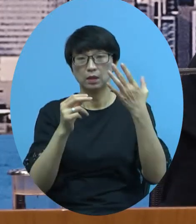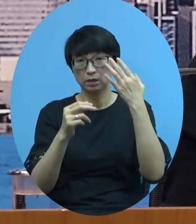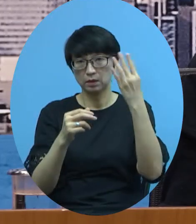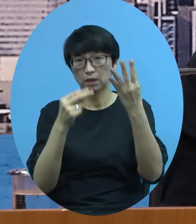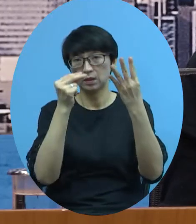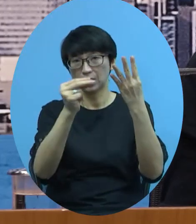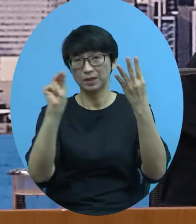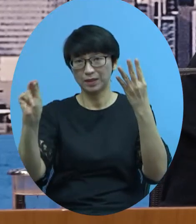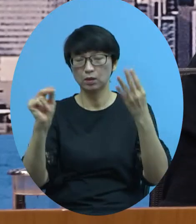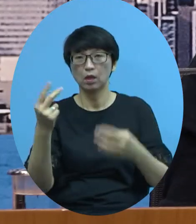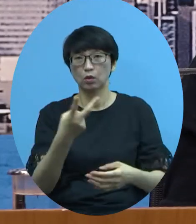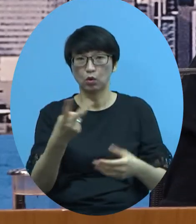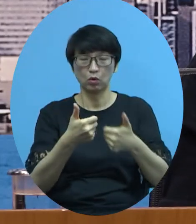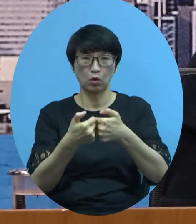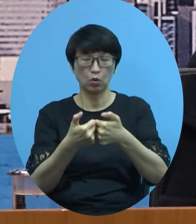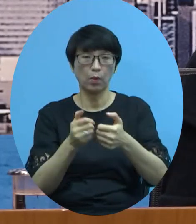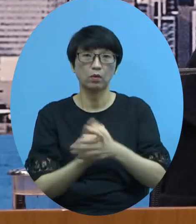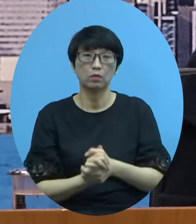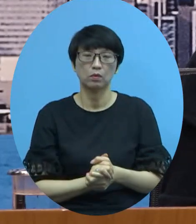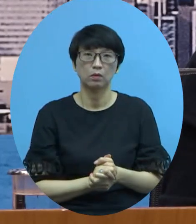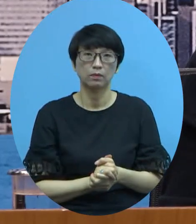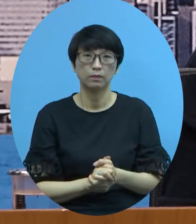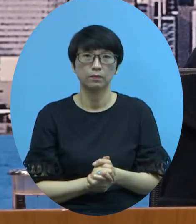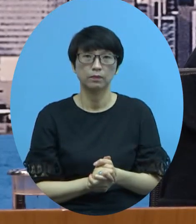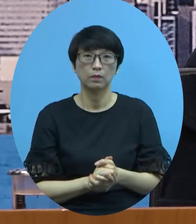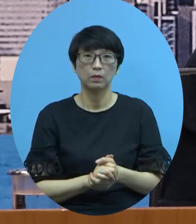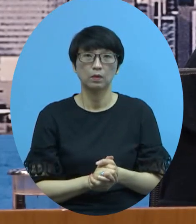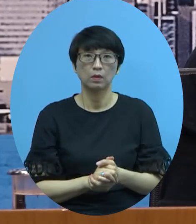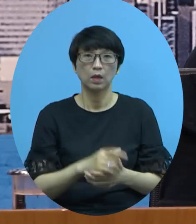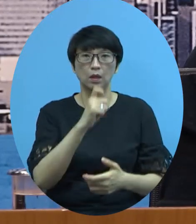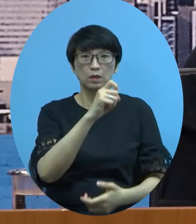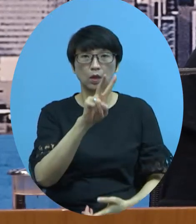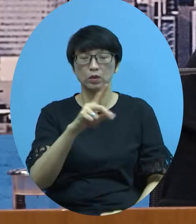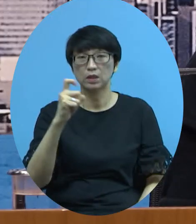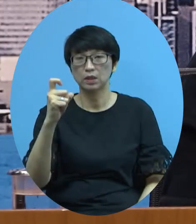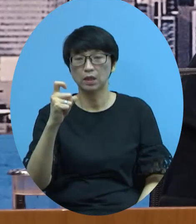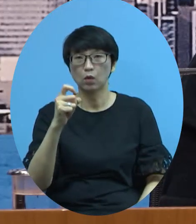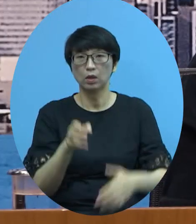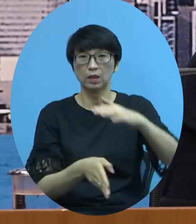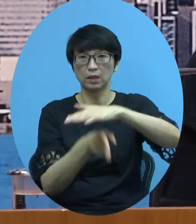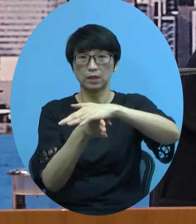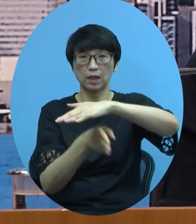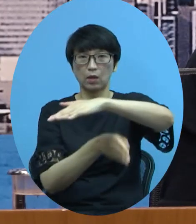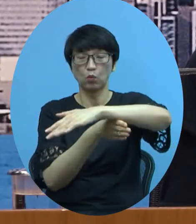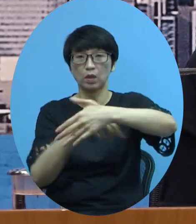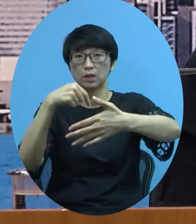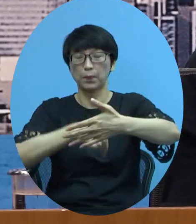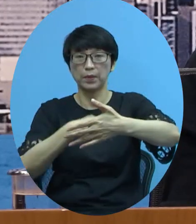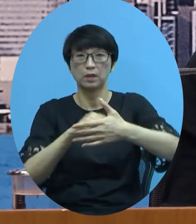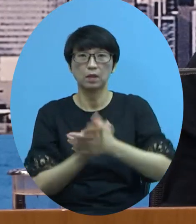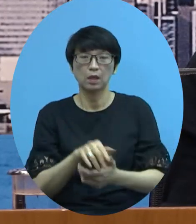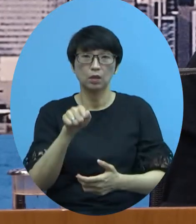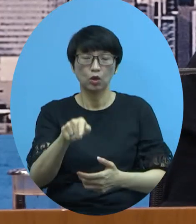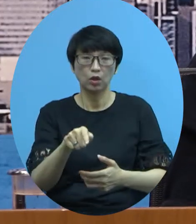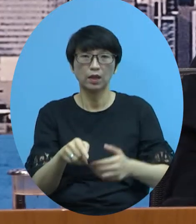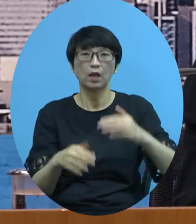埋477嗰兩夫婦就係住喺。而家929嗰個單位入邊嘅，即係佢哋應該係一個單